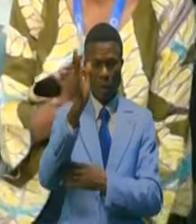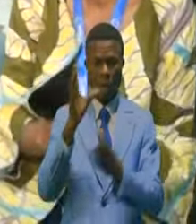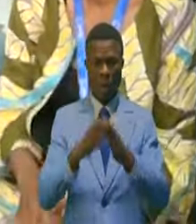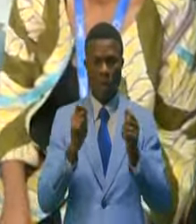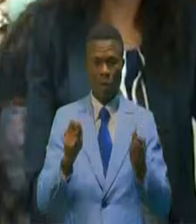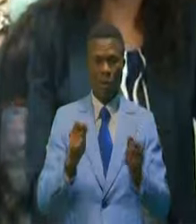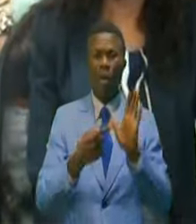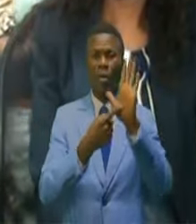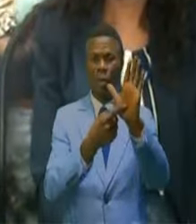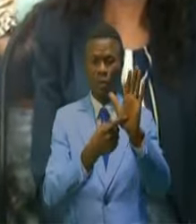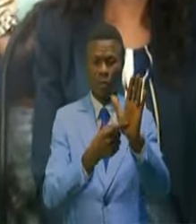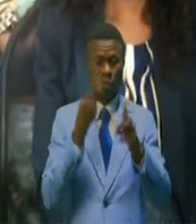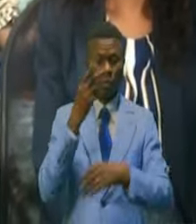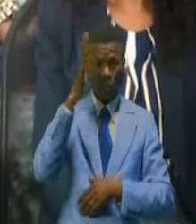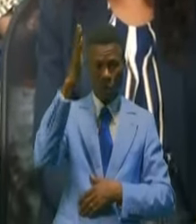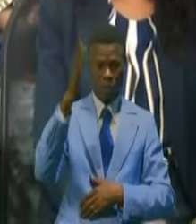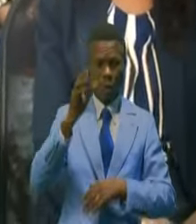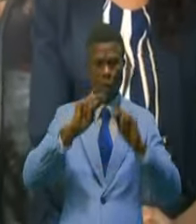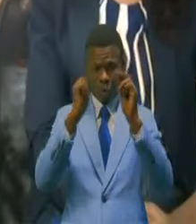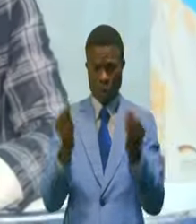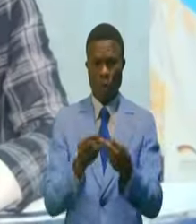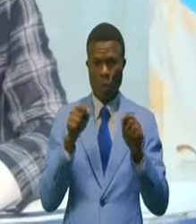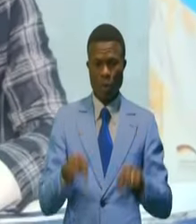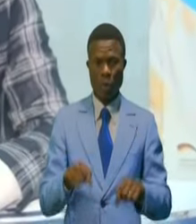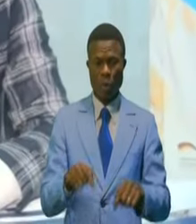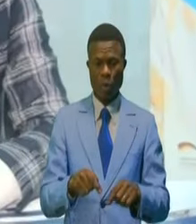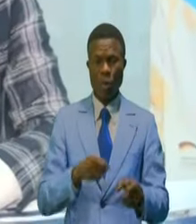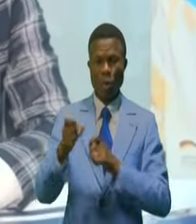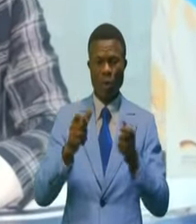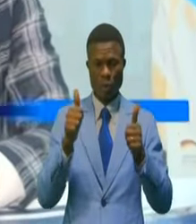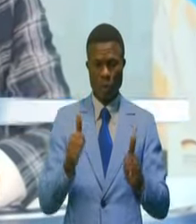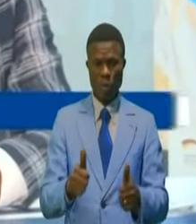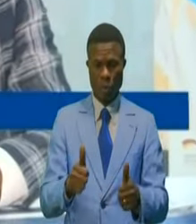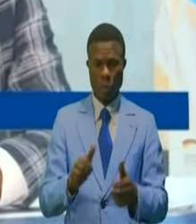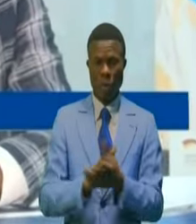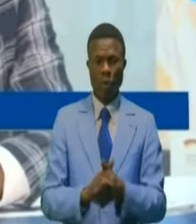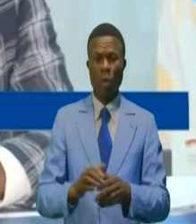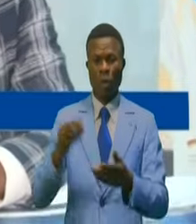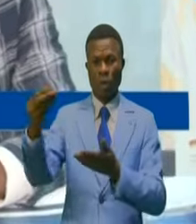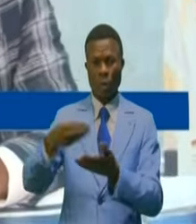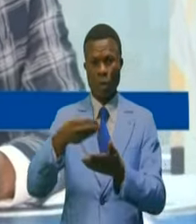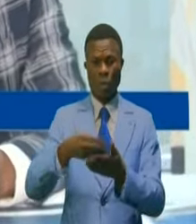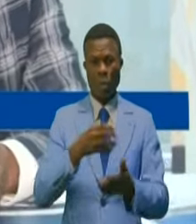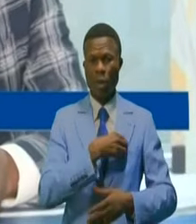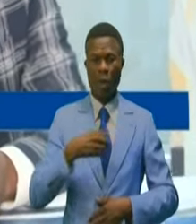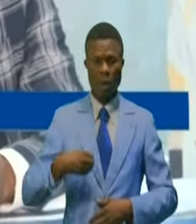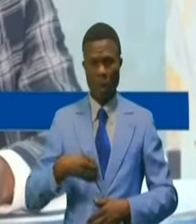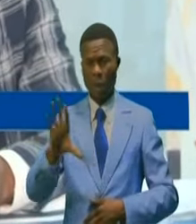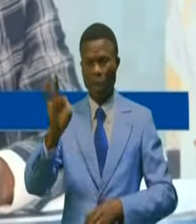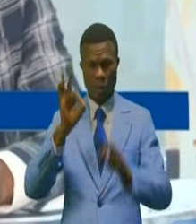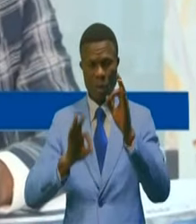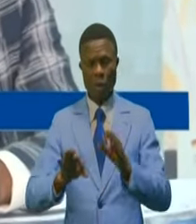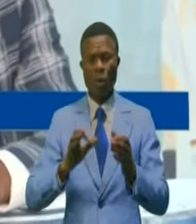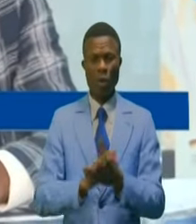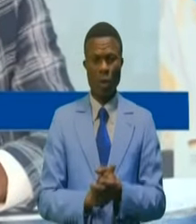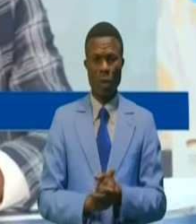presse présenté un aperçu de la composition actuelle pour la bonne gouvernance. Nous ne collectons pas l'épargne, nous levons